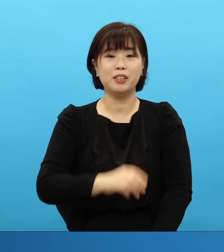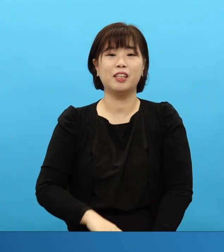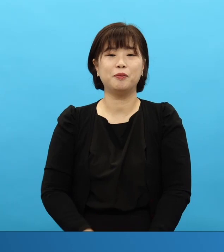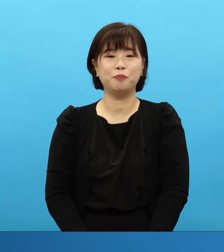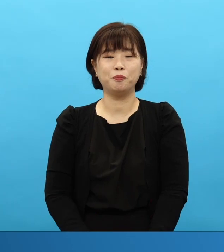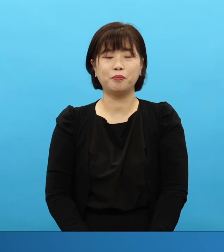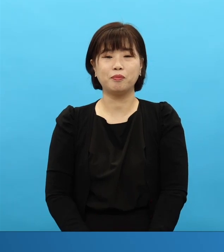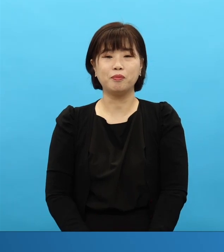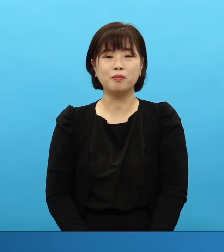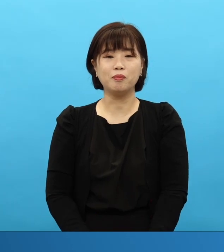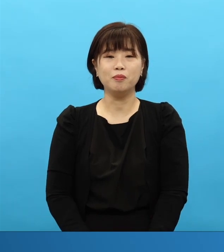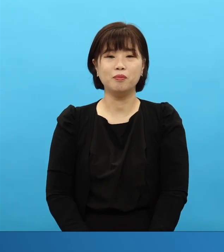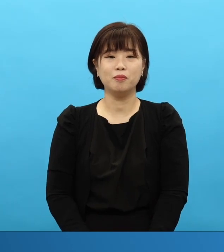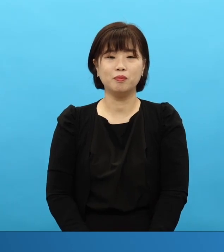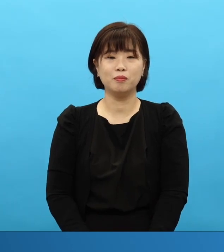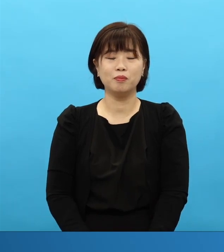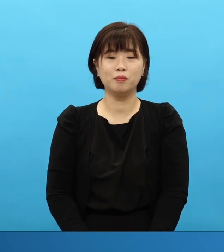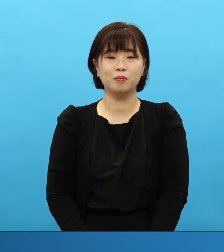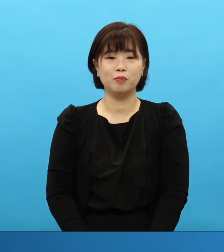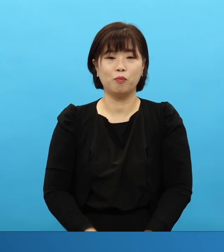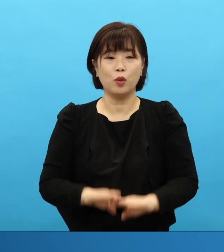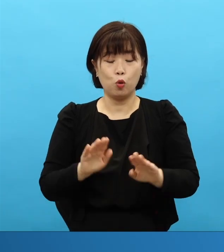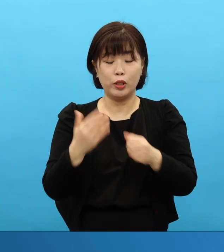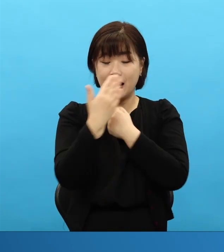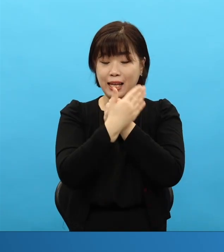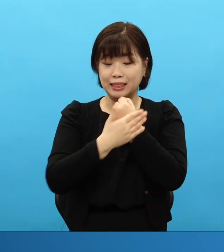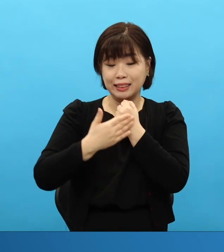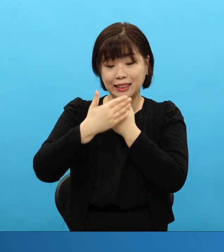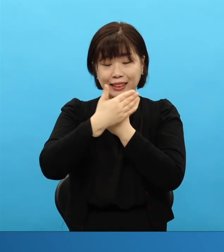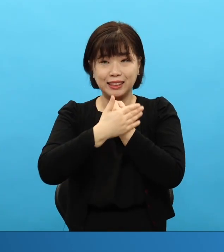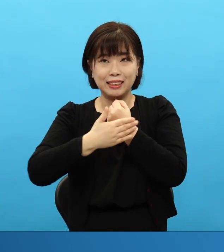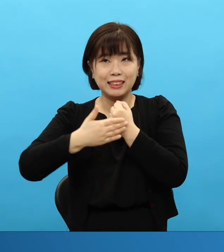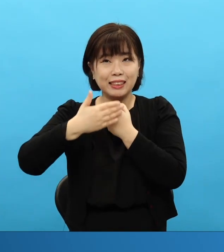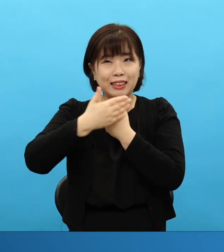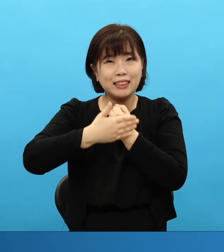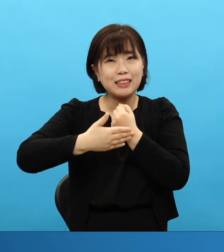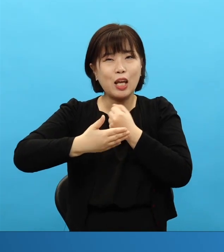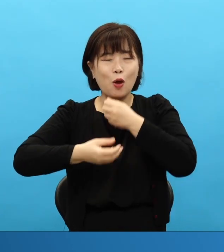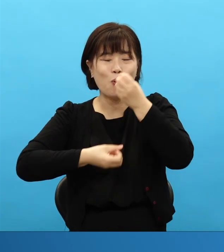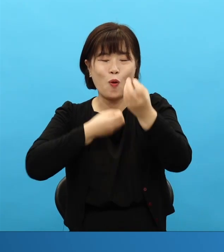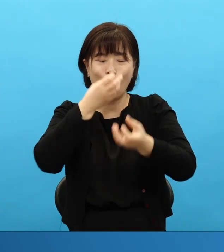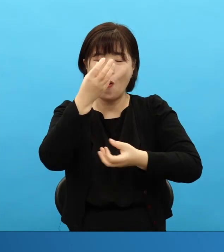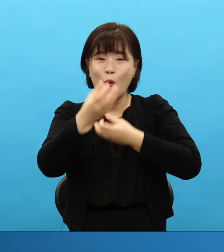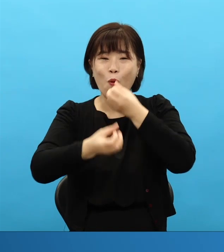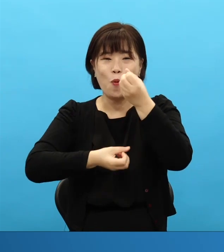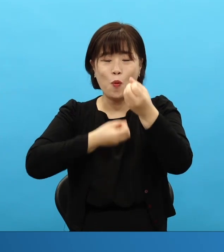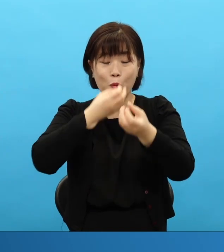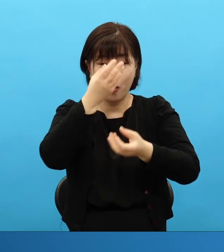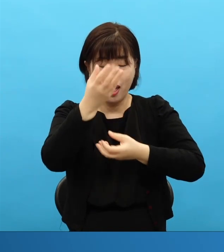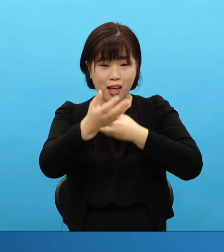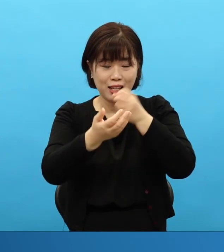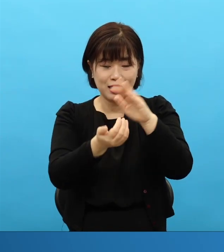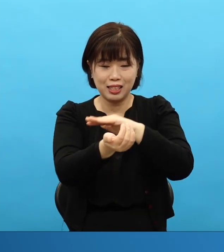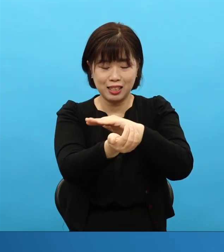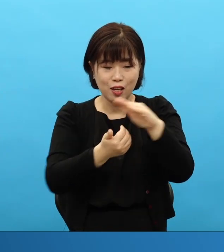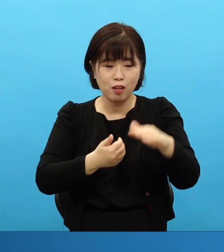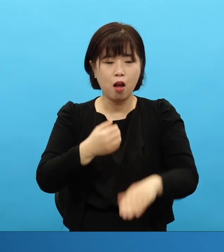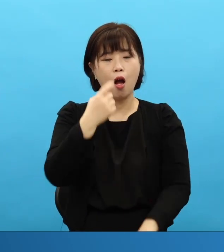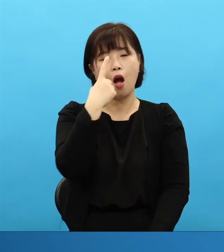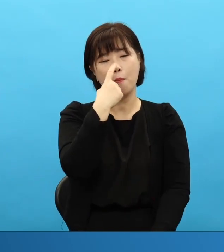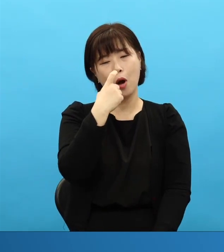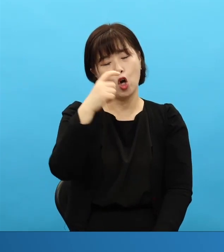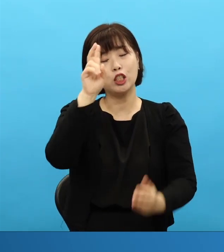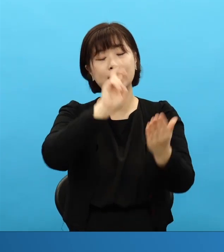은혜의 현장 속으로 출발하기 전 우리 장로님께서 멋진 찬양 영상을 보내주셨습니다. 그 찬양 영상과 함께